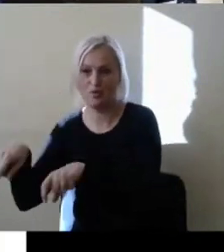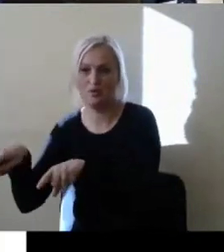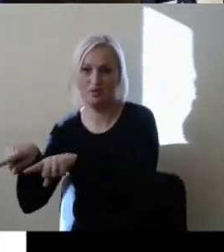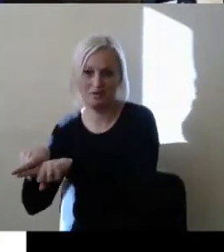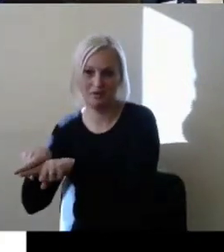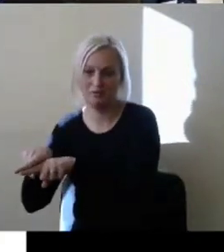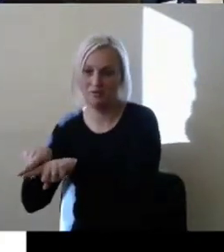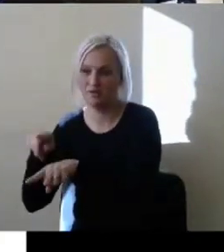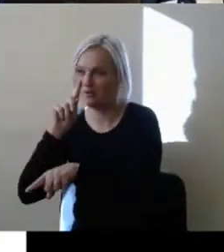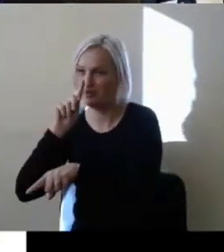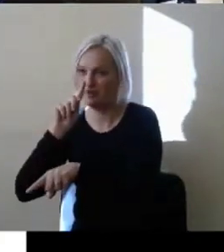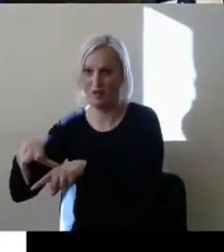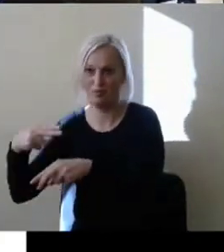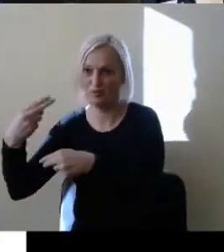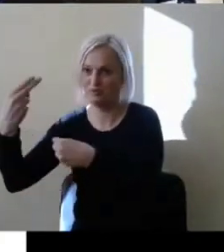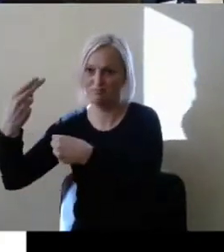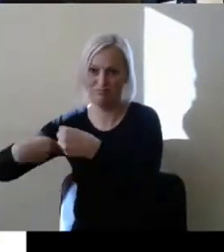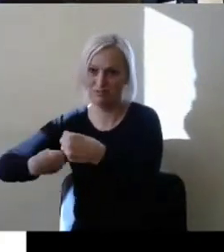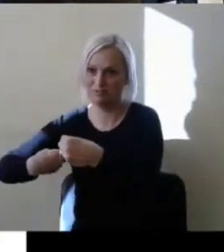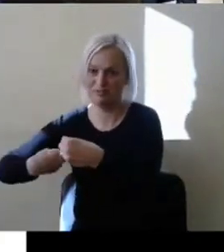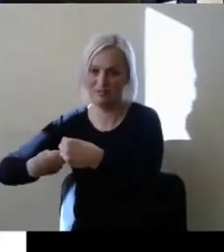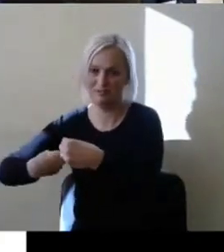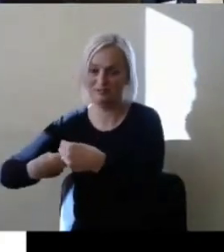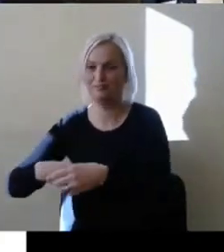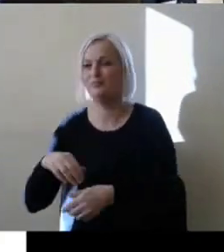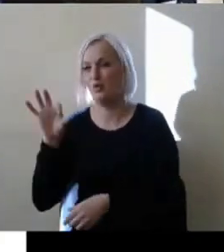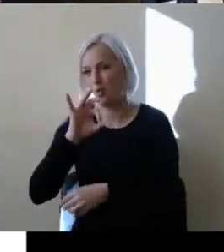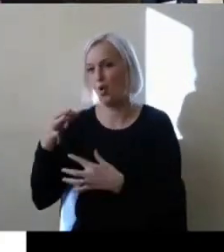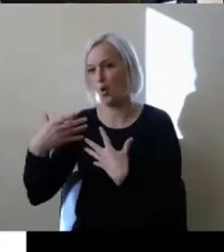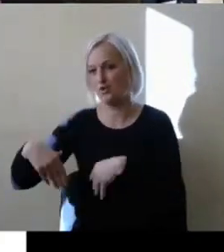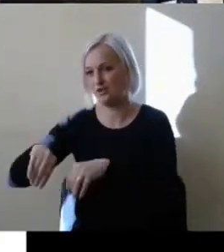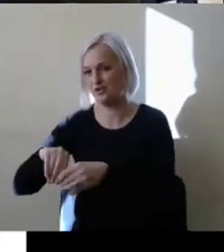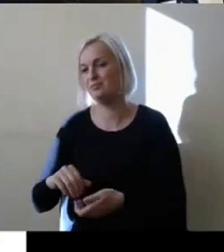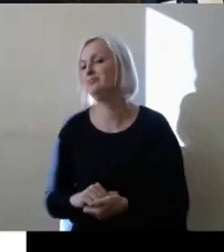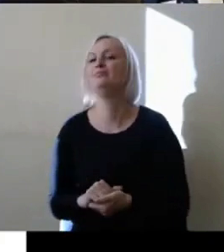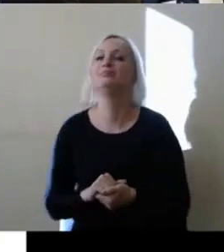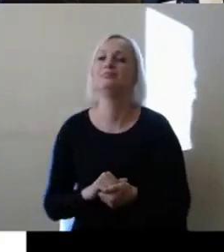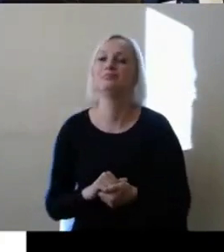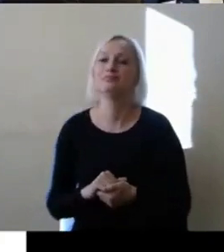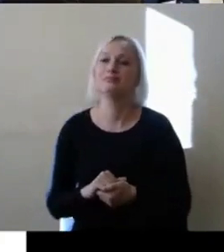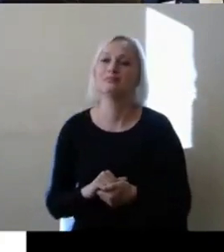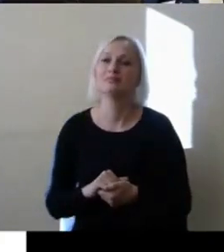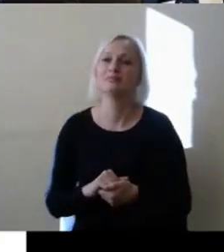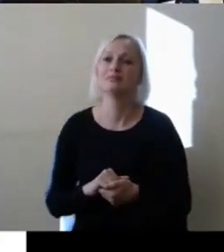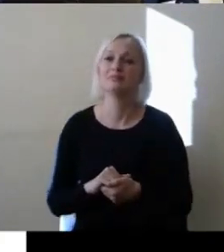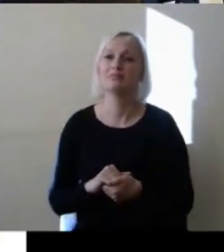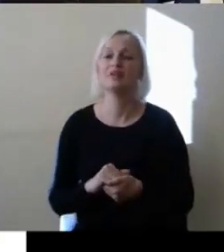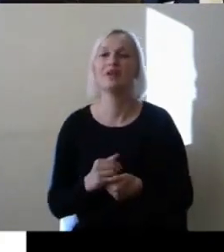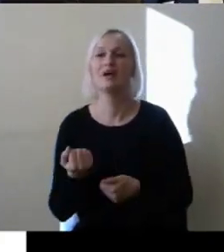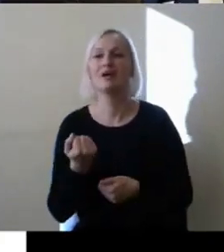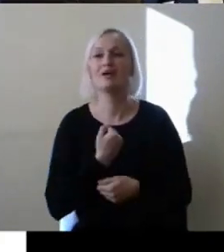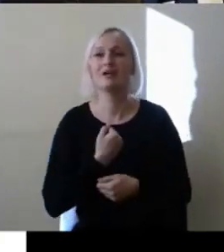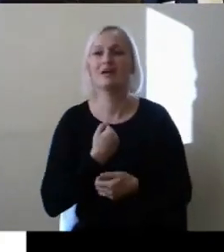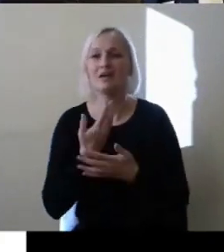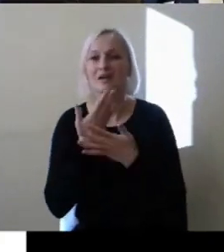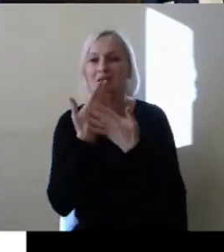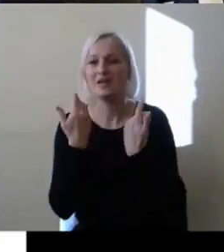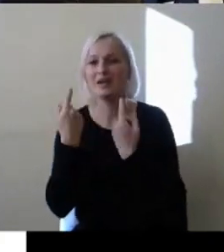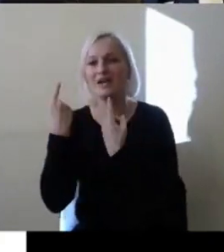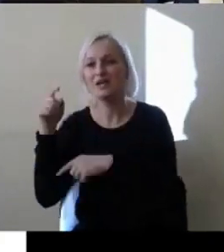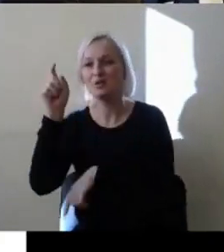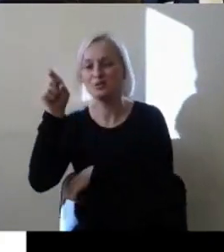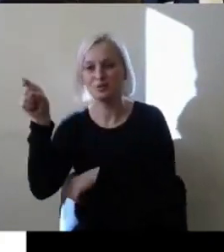savo nuomonės pasakymą, pavyzdžiui, apie šeimą. Ir tada, aišku, klausimas dar, gaila, čia nebėra hierarchų, klausimas,